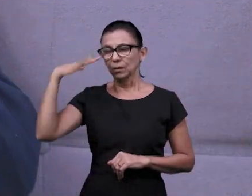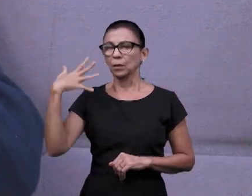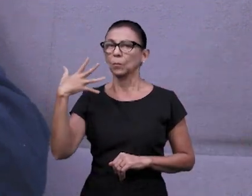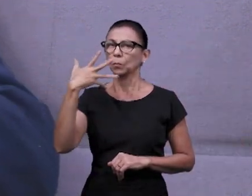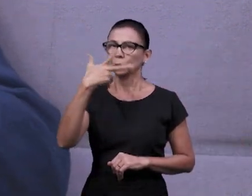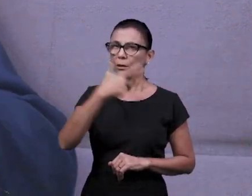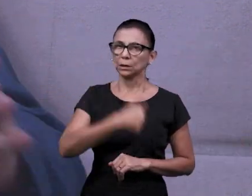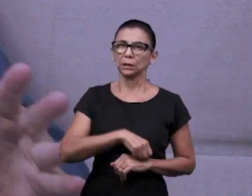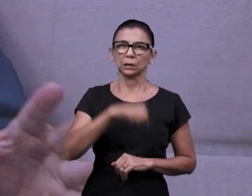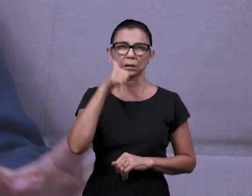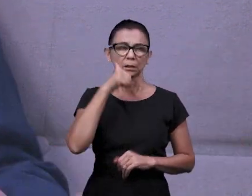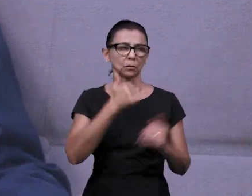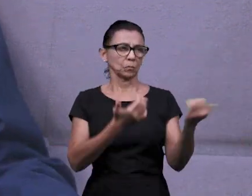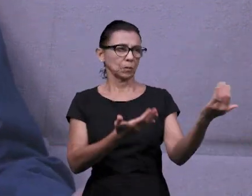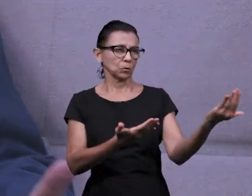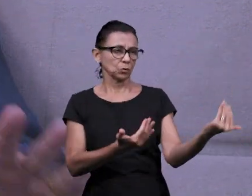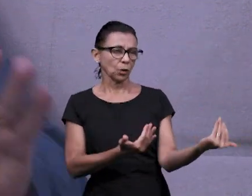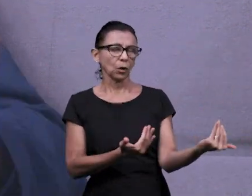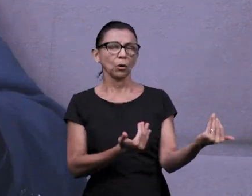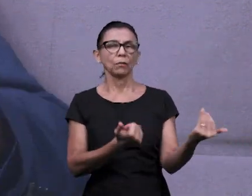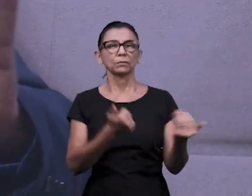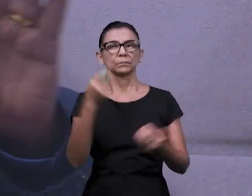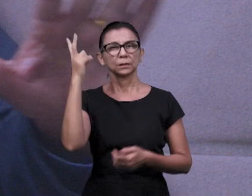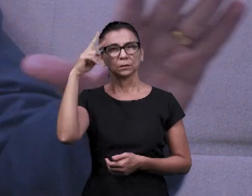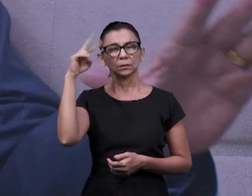Cette histoire, elle est très belle.